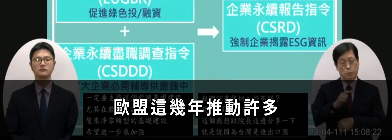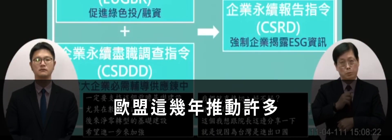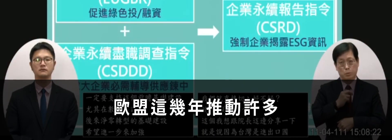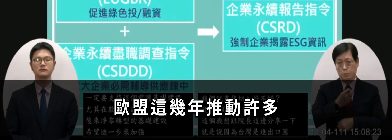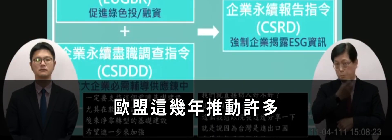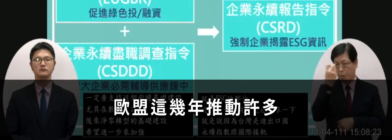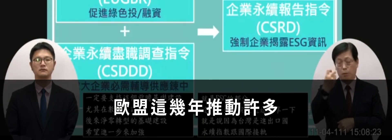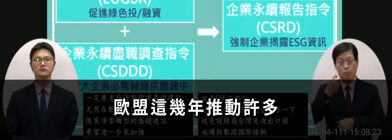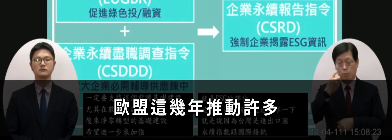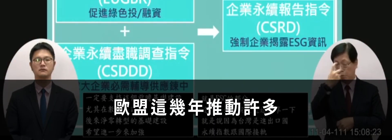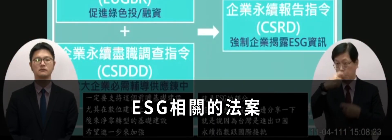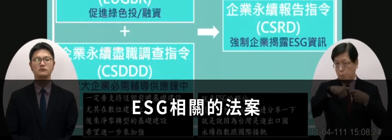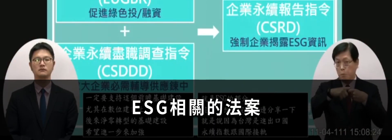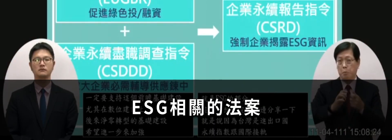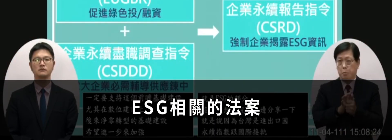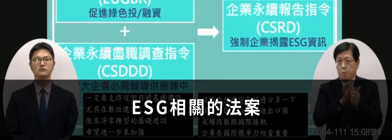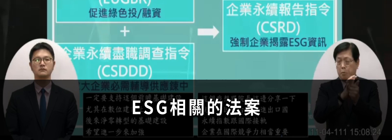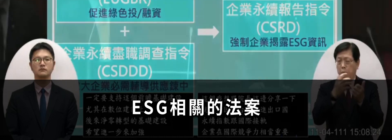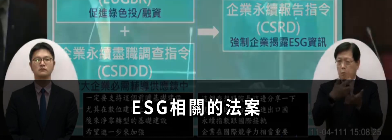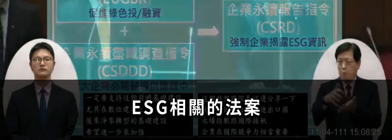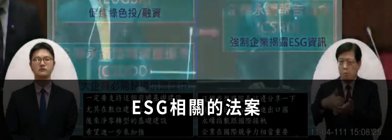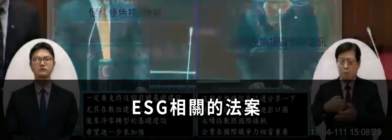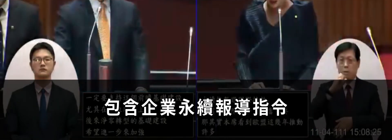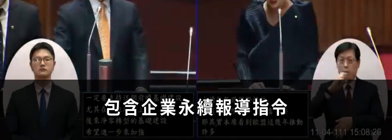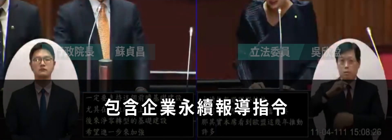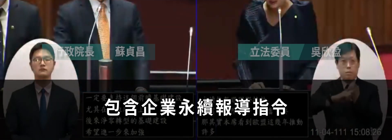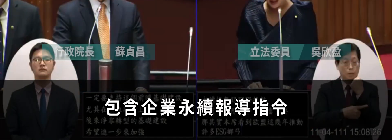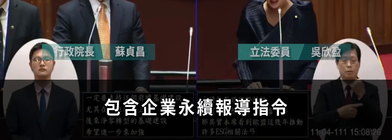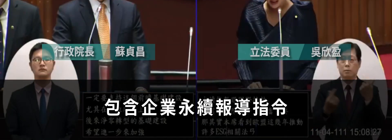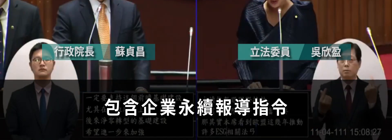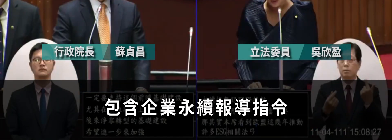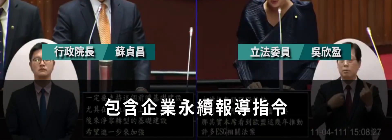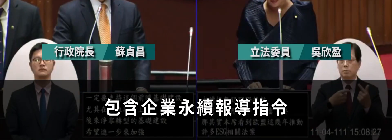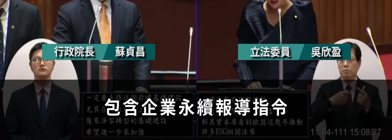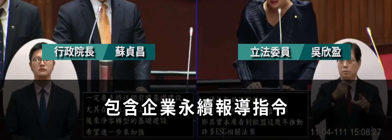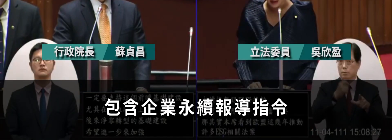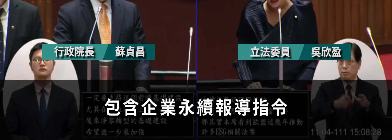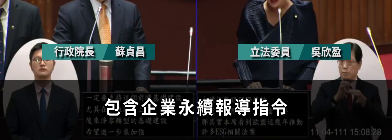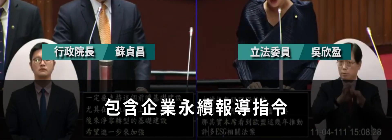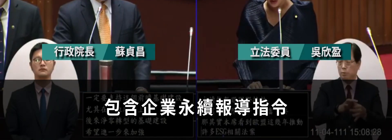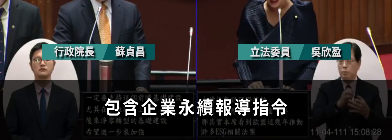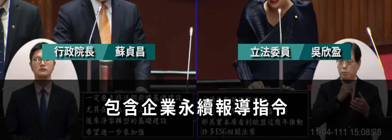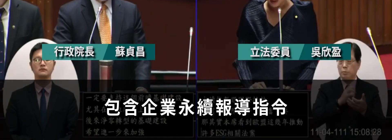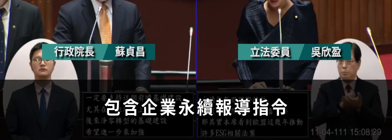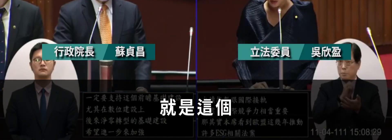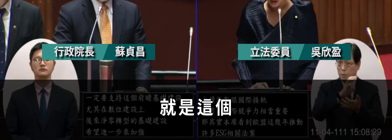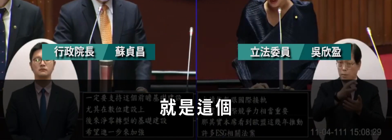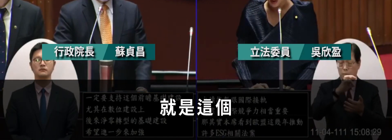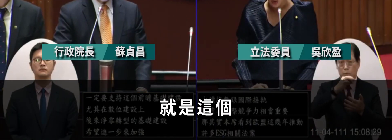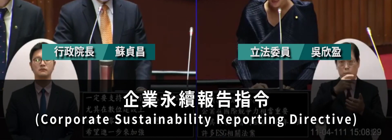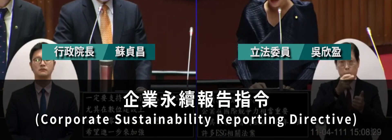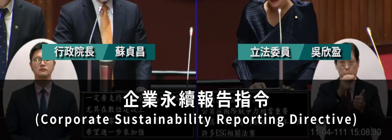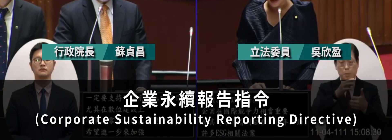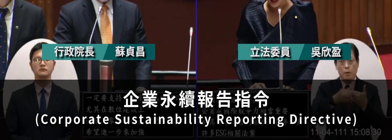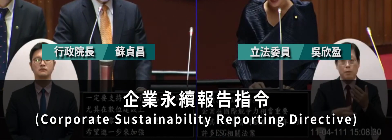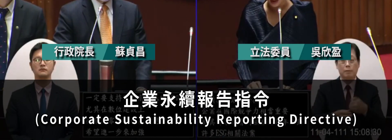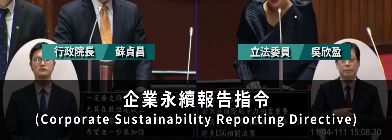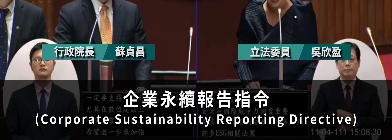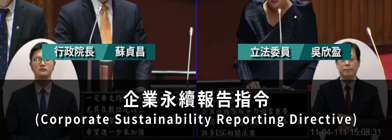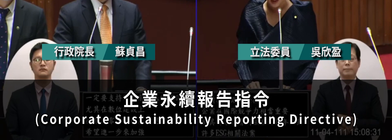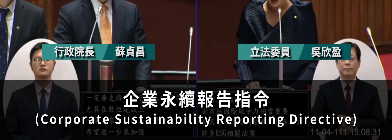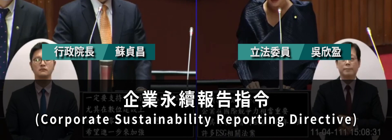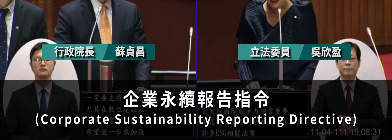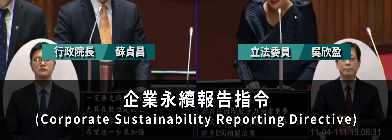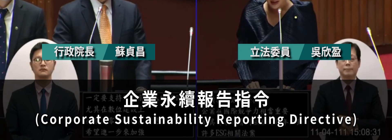到欧盟这几年推动许多 ESG 相关的法案，包含企业永续报道指令，就是这个 Corporate